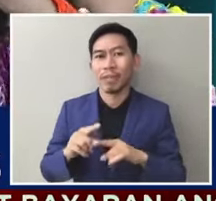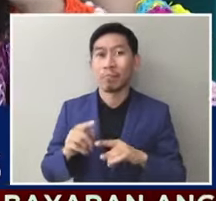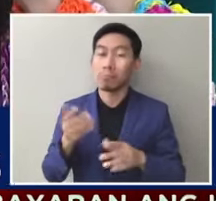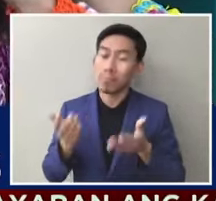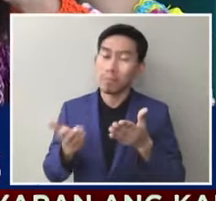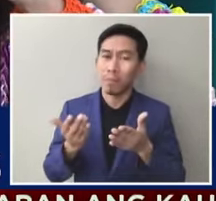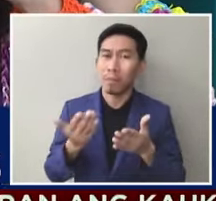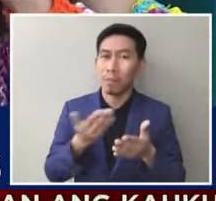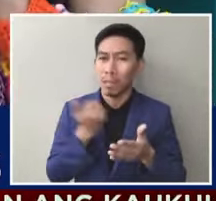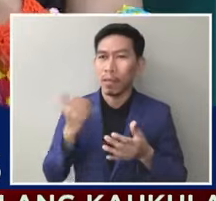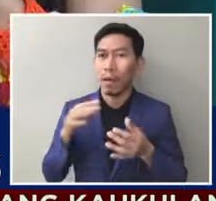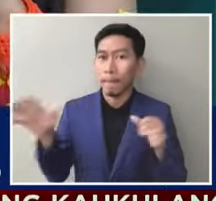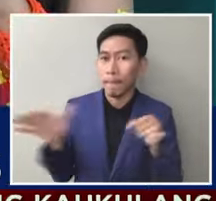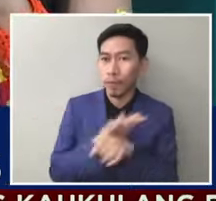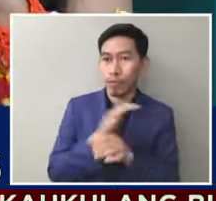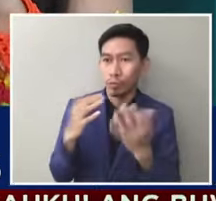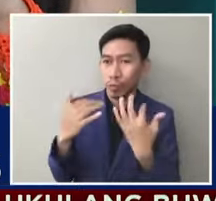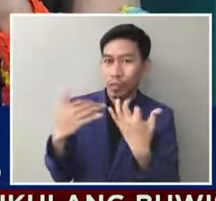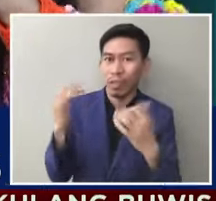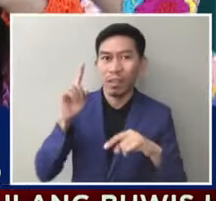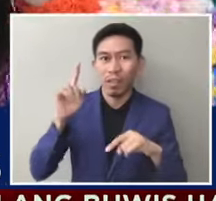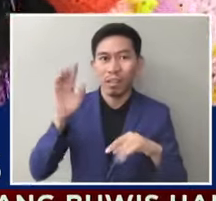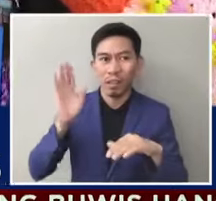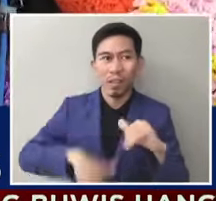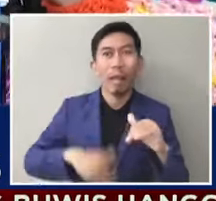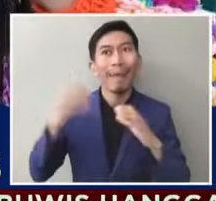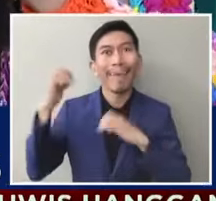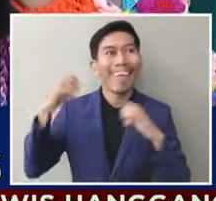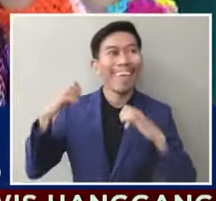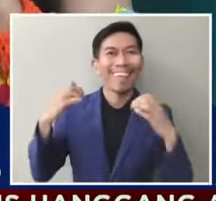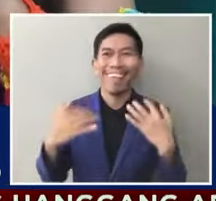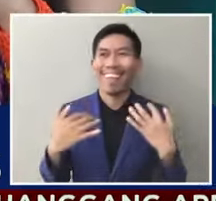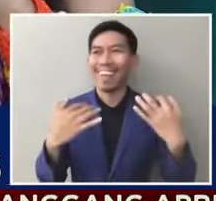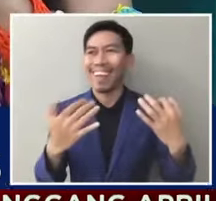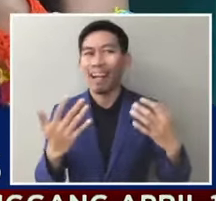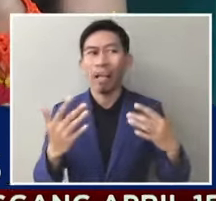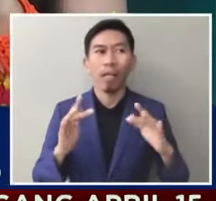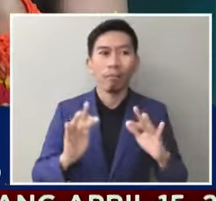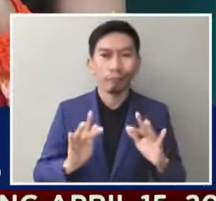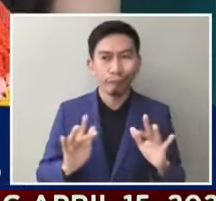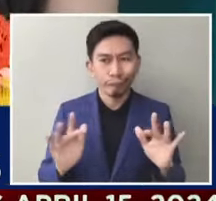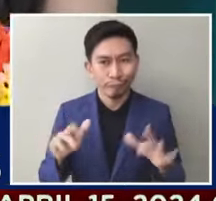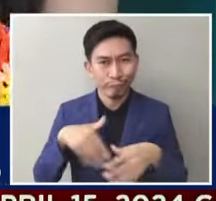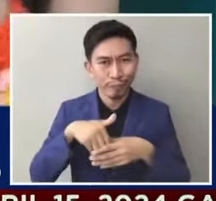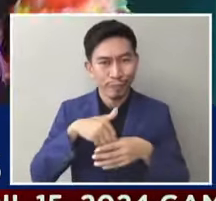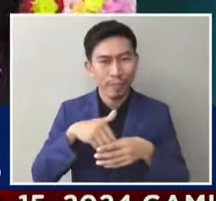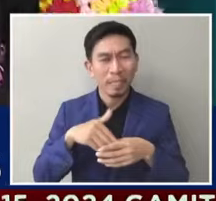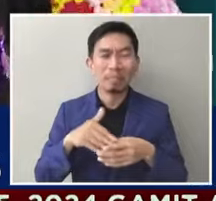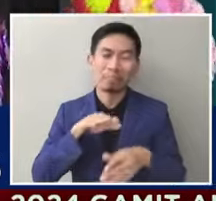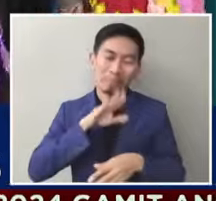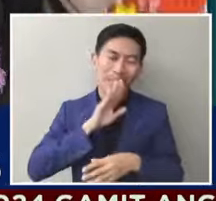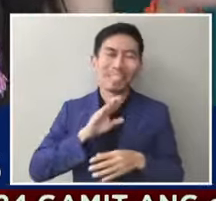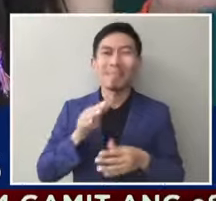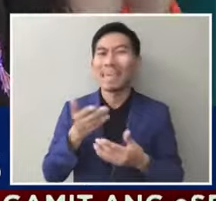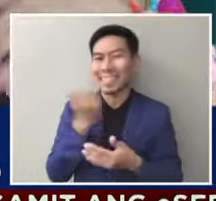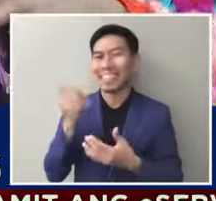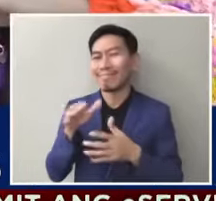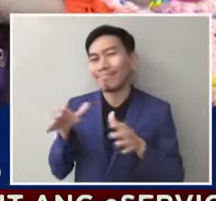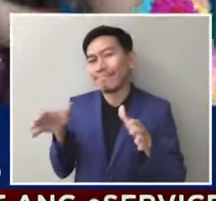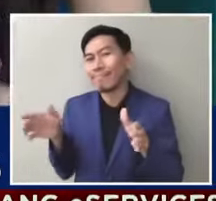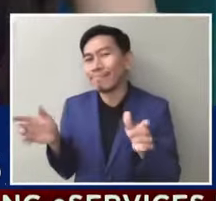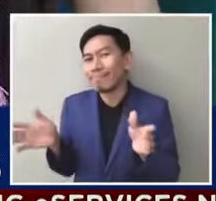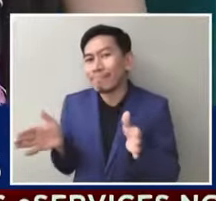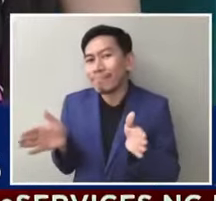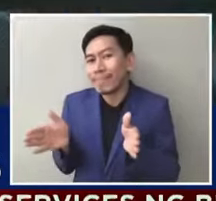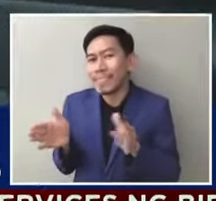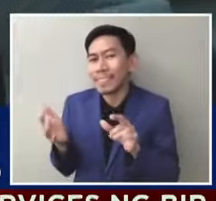kesa mag-expect agad tayo ng mas malaking venue. Hindi naman natin mapupuno. So, ayun. Yun po yung mindset namin before bago